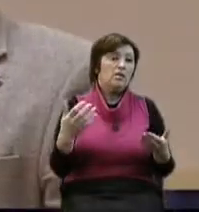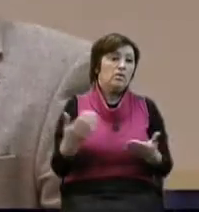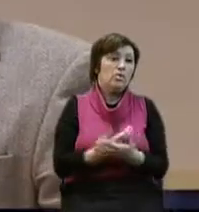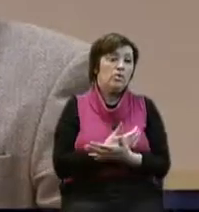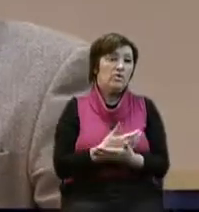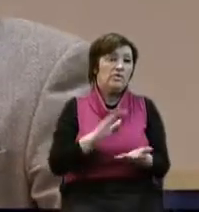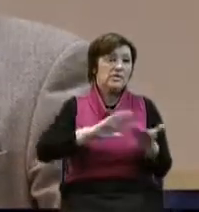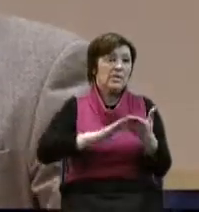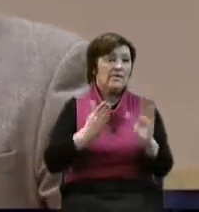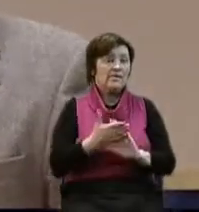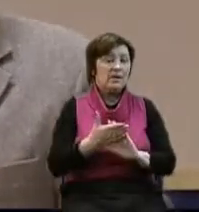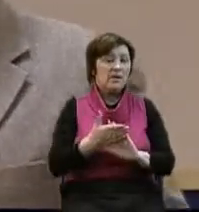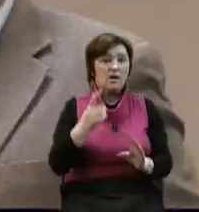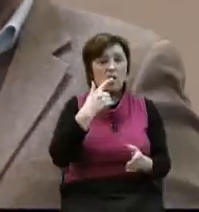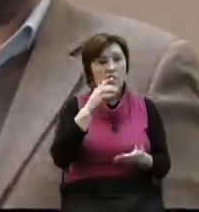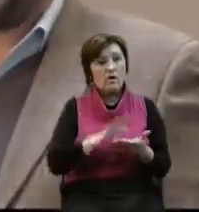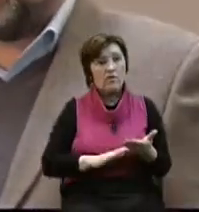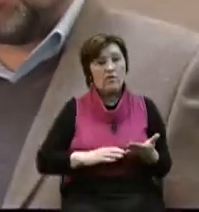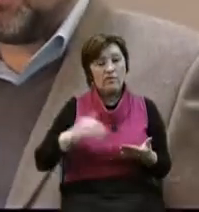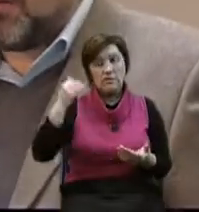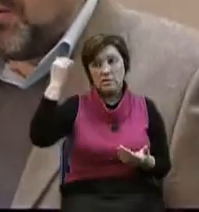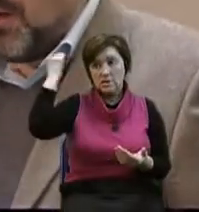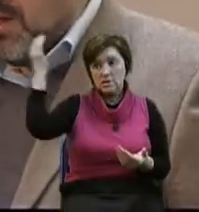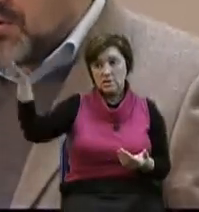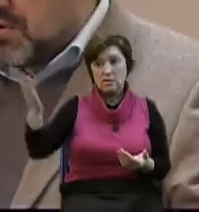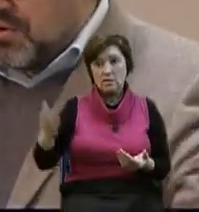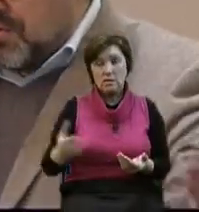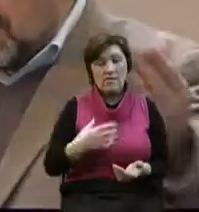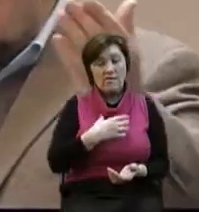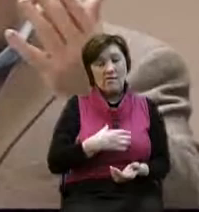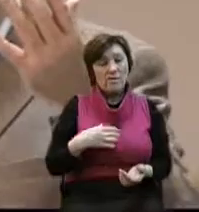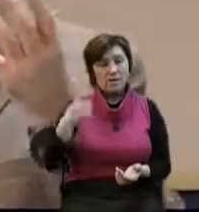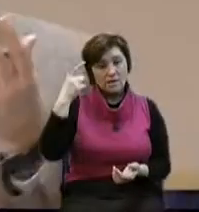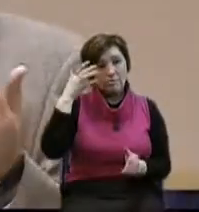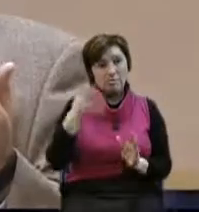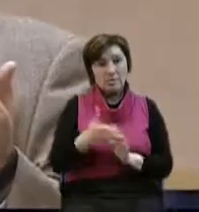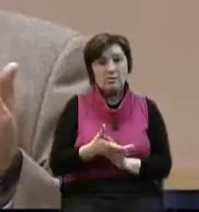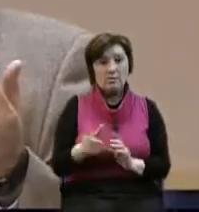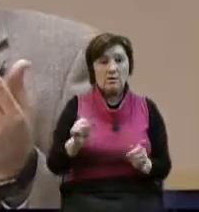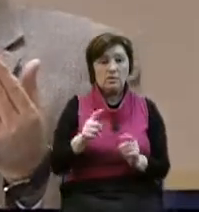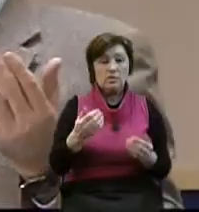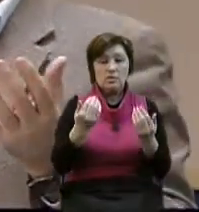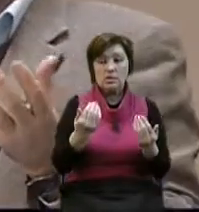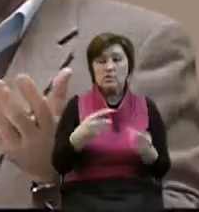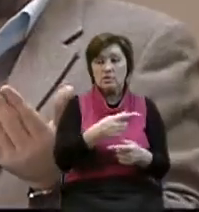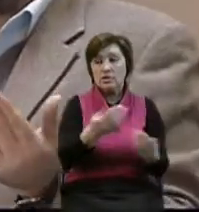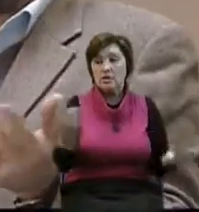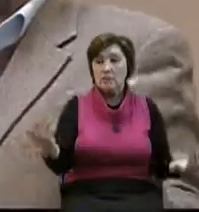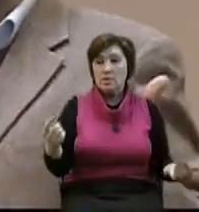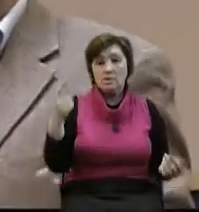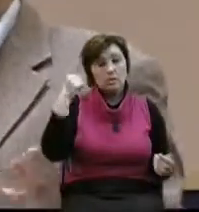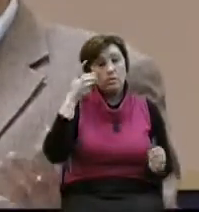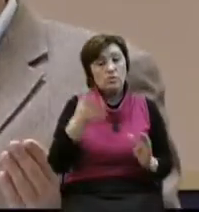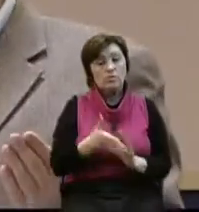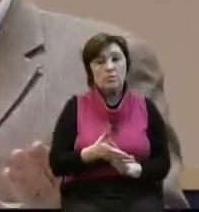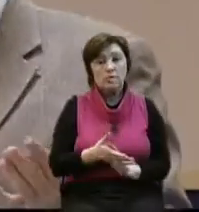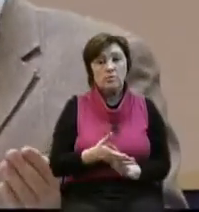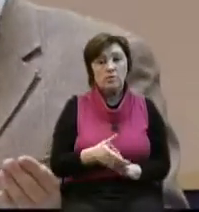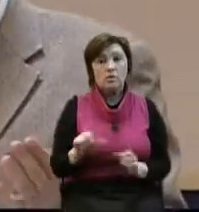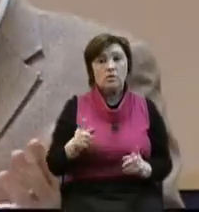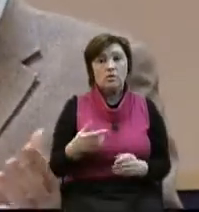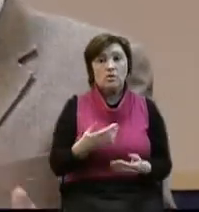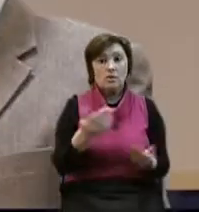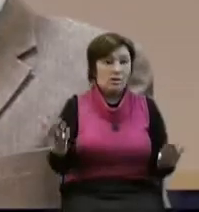Своей. И для нас важно очень понимать то, что сегодня мы думаем, или что нам нужно делать